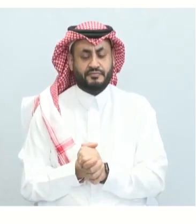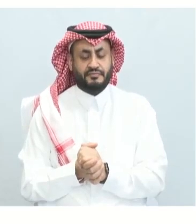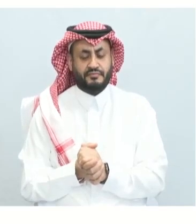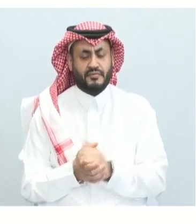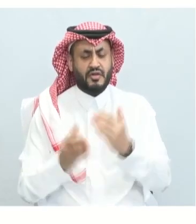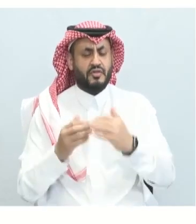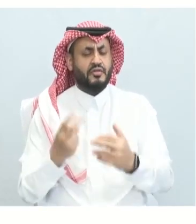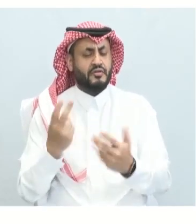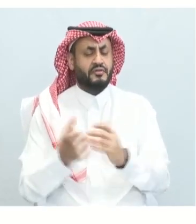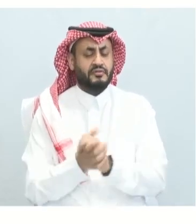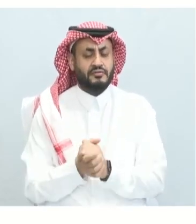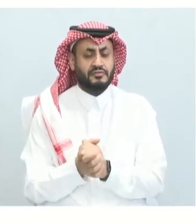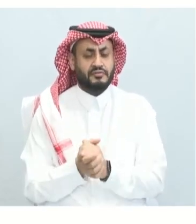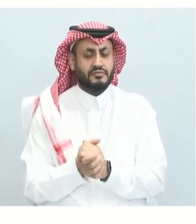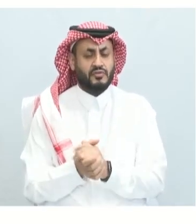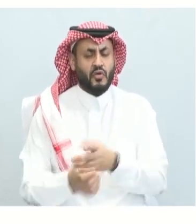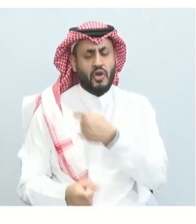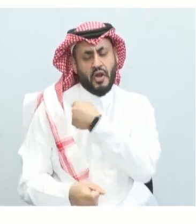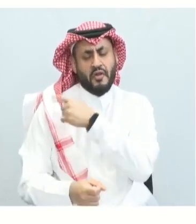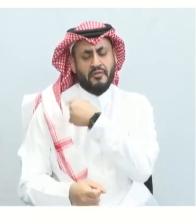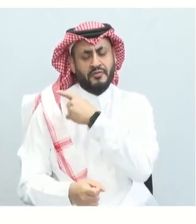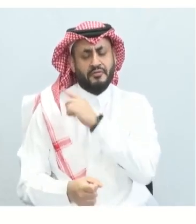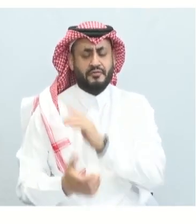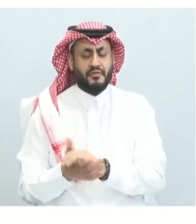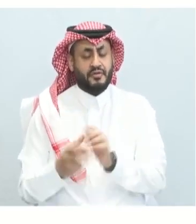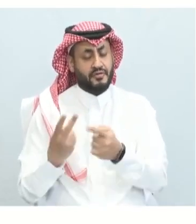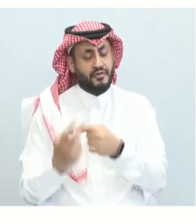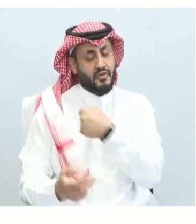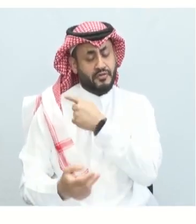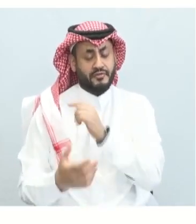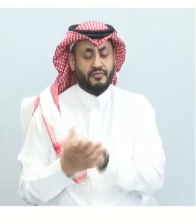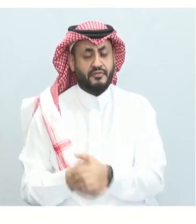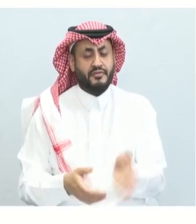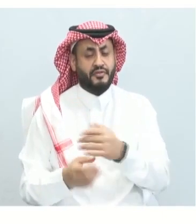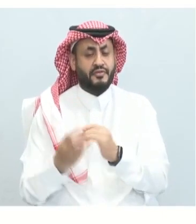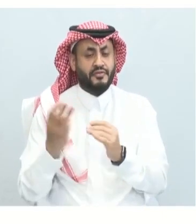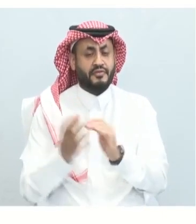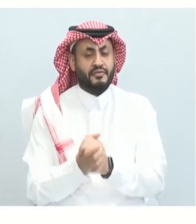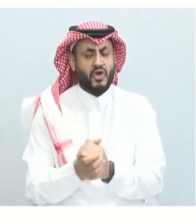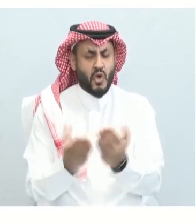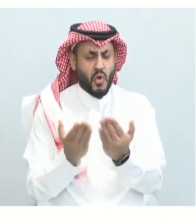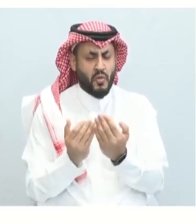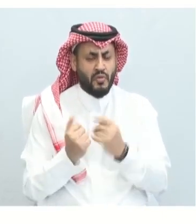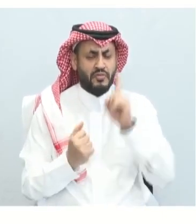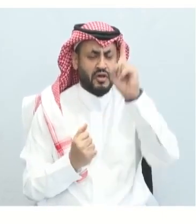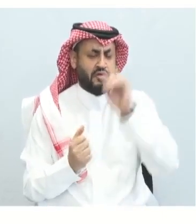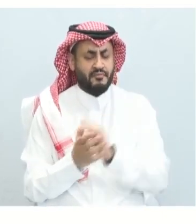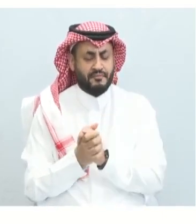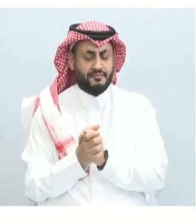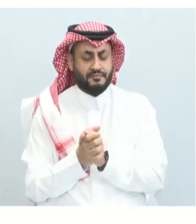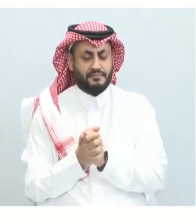كذلك انه يحصل الاجر من الله سبحانه وتعالى كذلك قربه من الله سبحانه